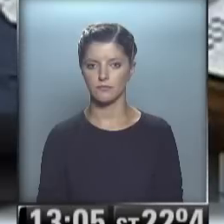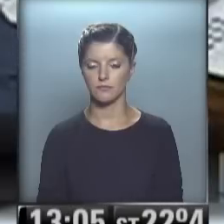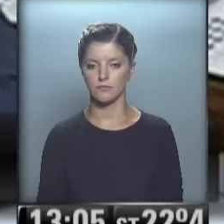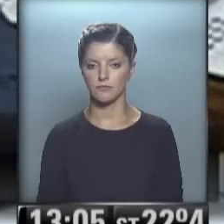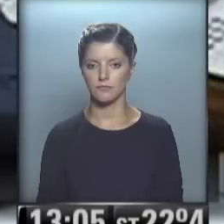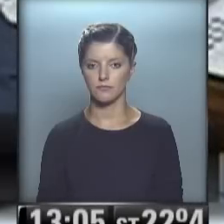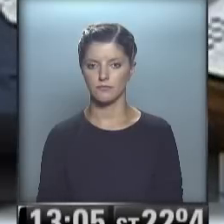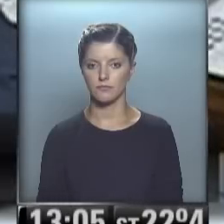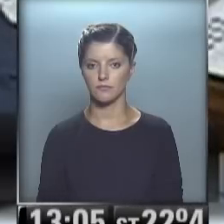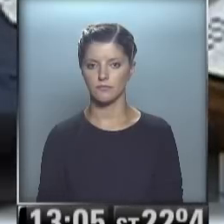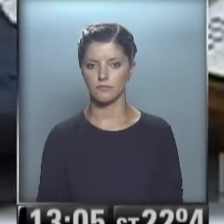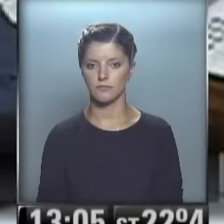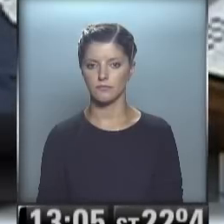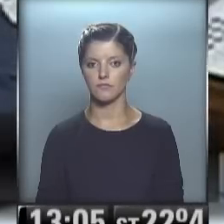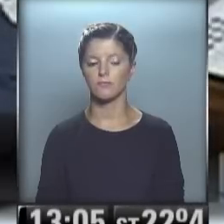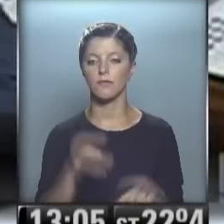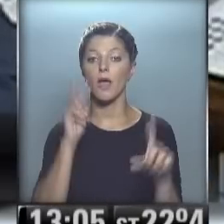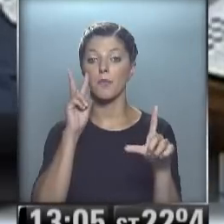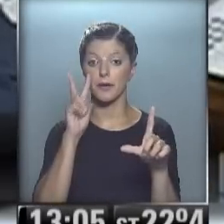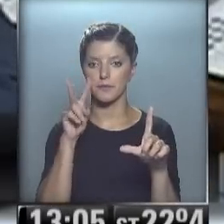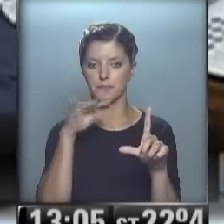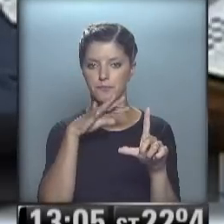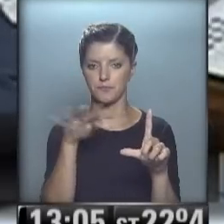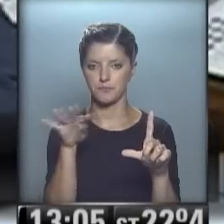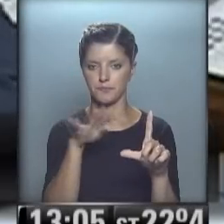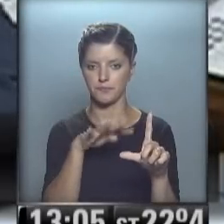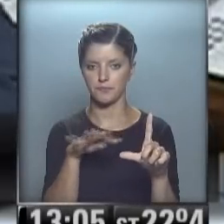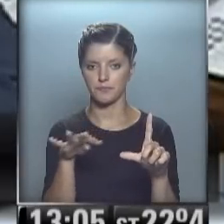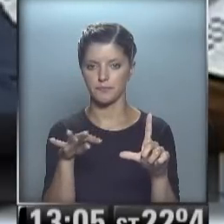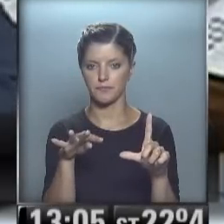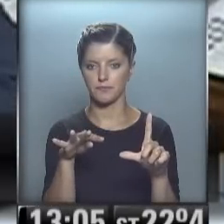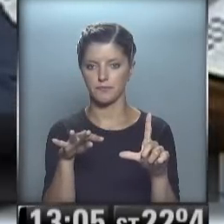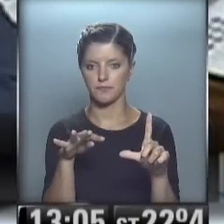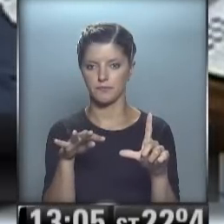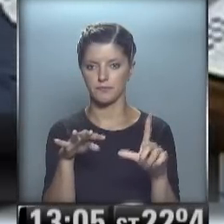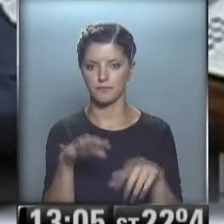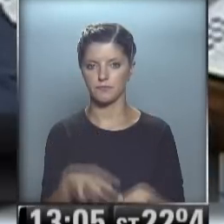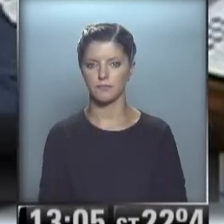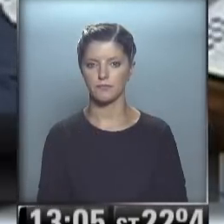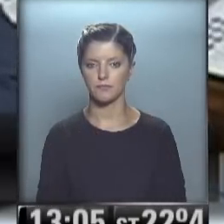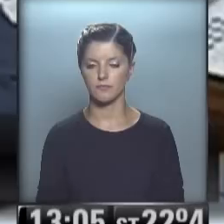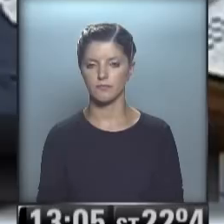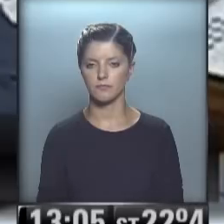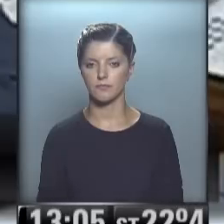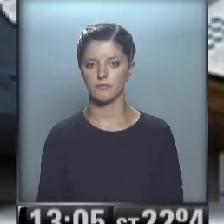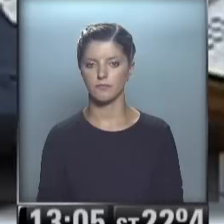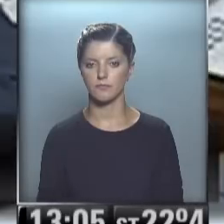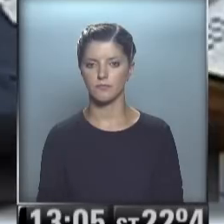на сотні. Я звертаюся до тих, хто ціною людського життя рветься до